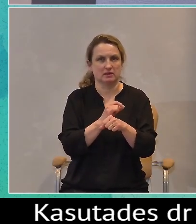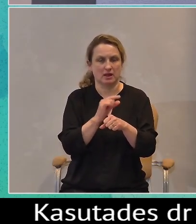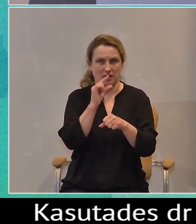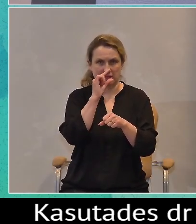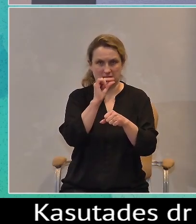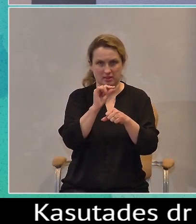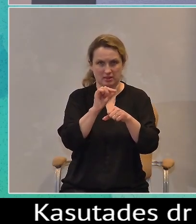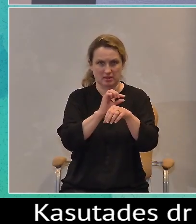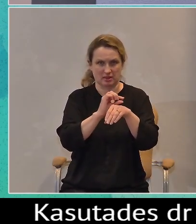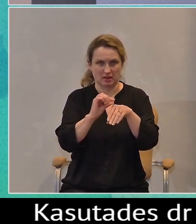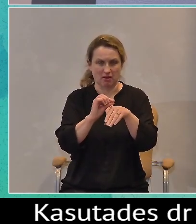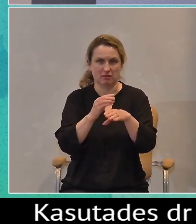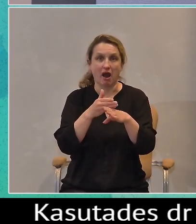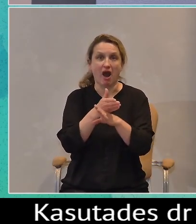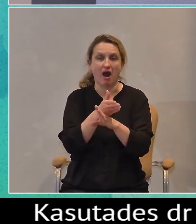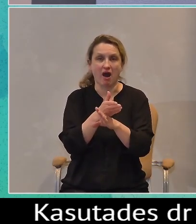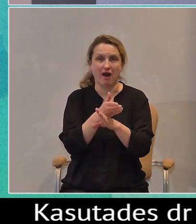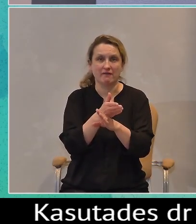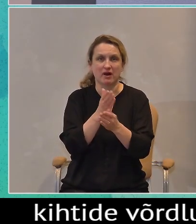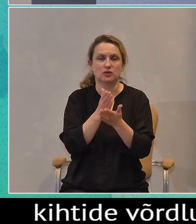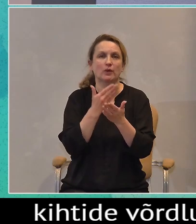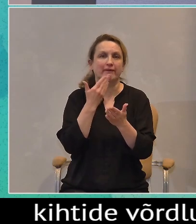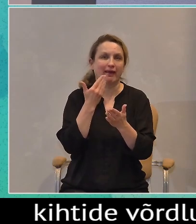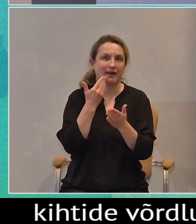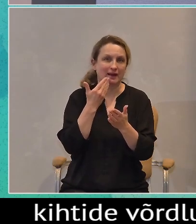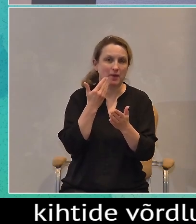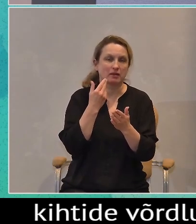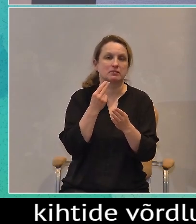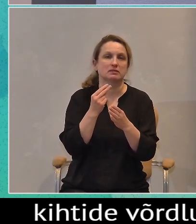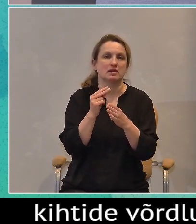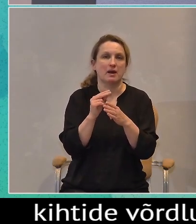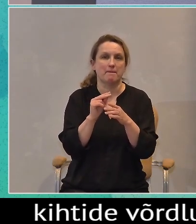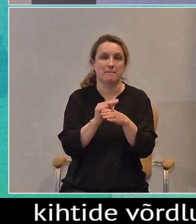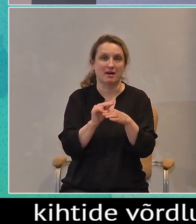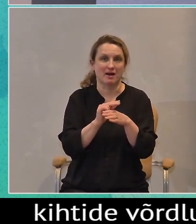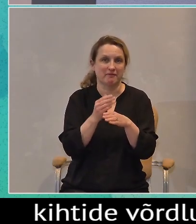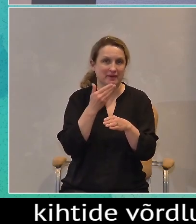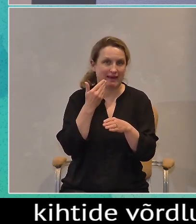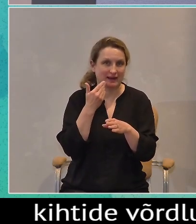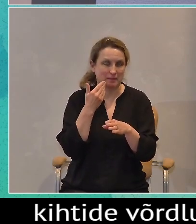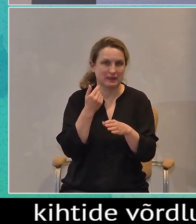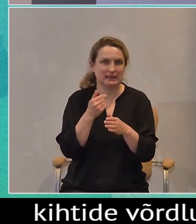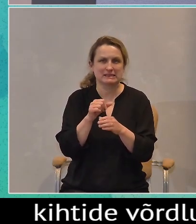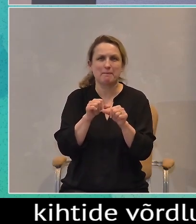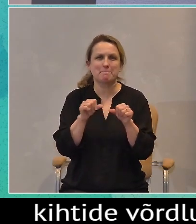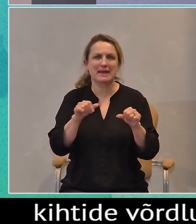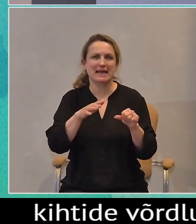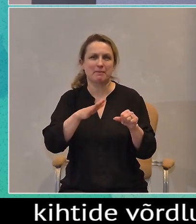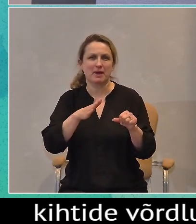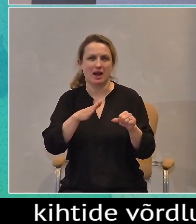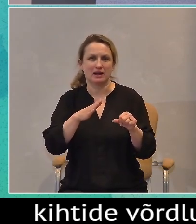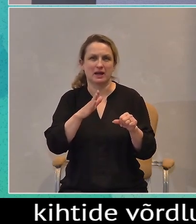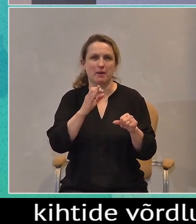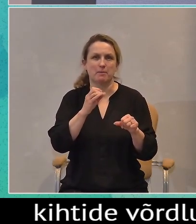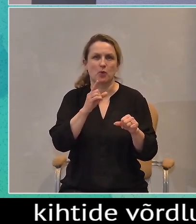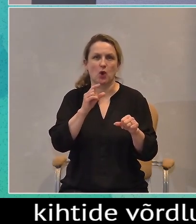lihtsam vorm, et haavad on kergemad ja paranevad kergemalt. Siis piiripealse bulloosse